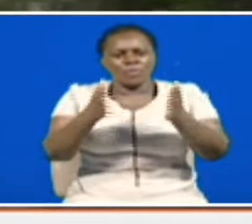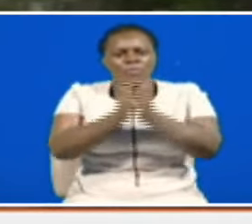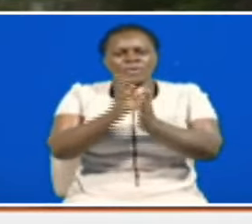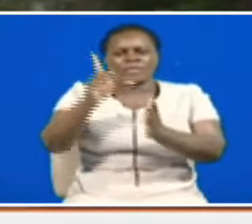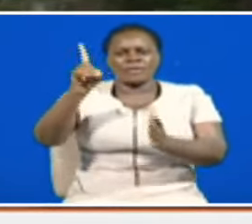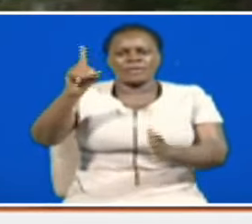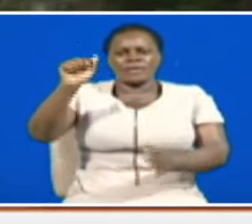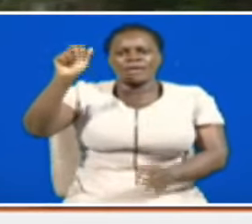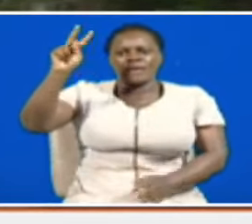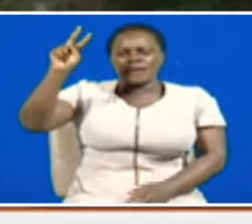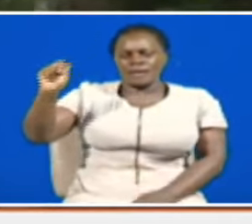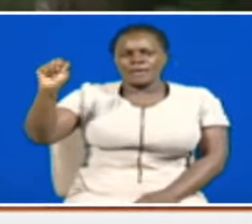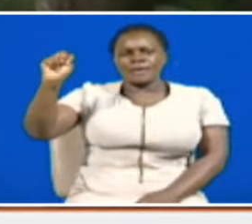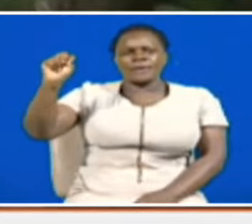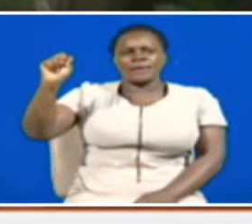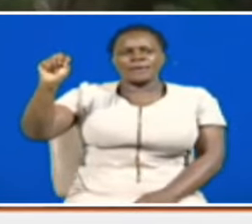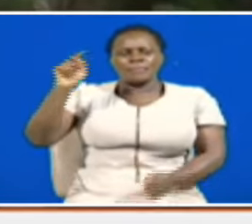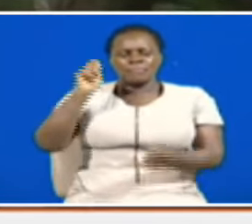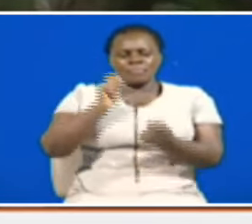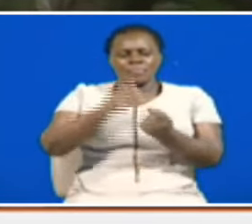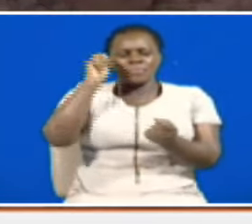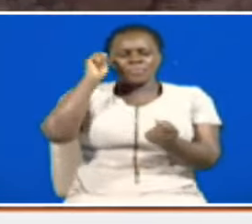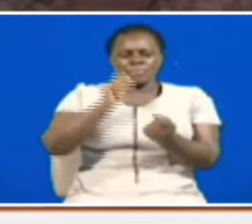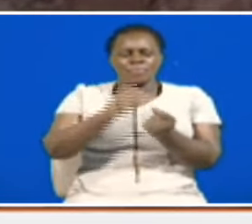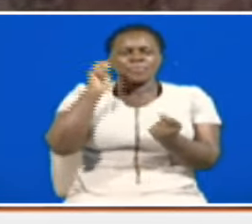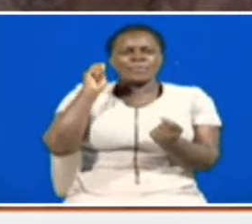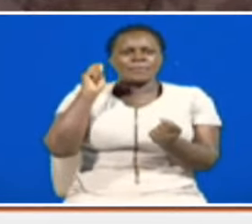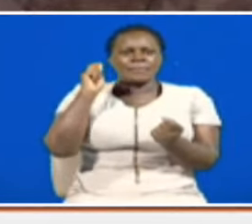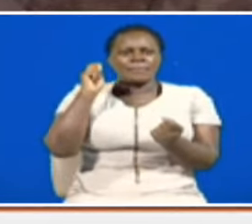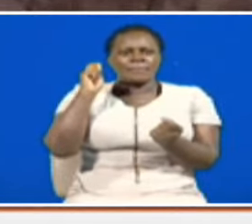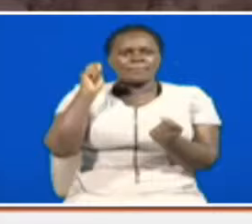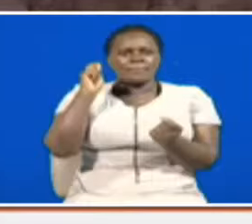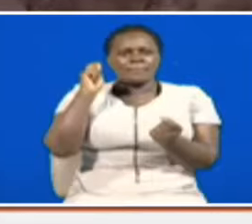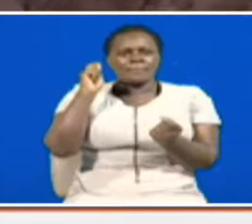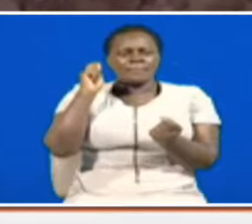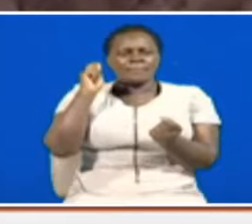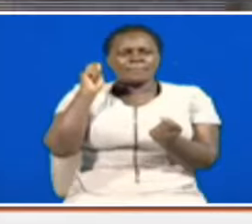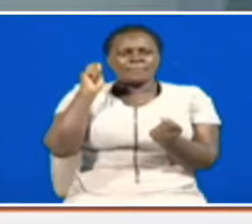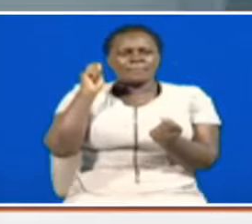tests. Tobias Chanje, KTN News, Kilifi County.